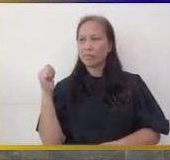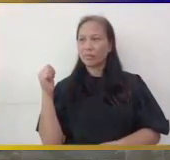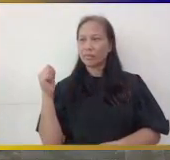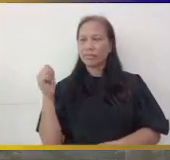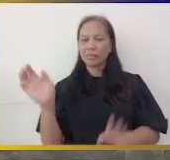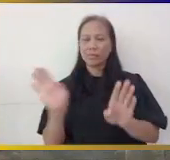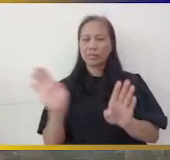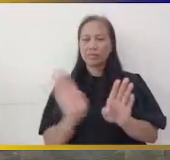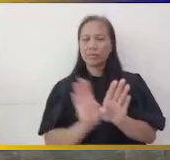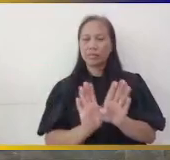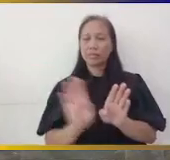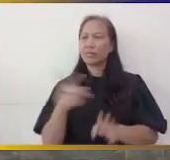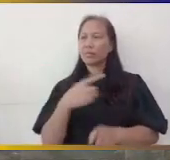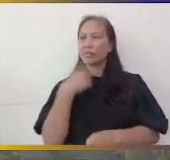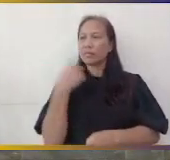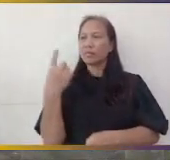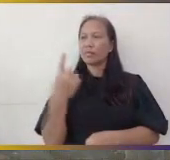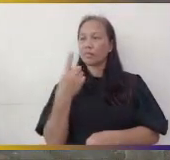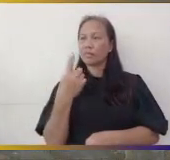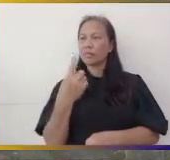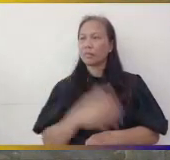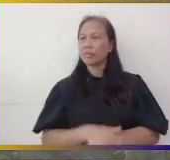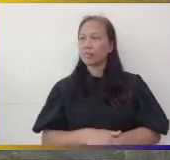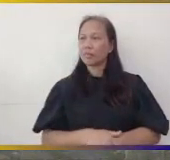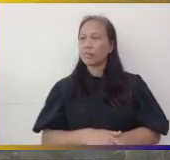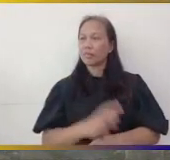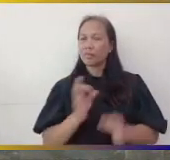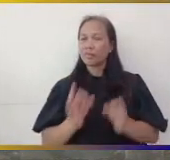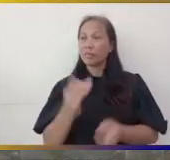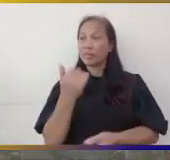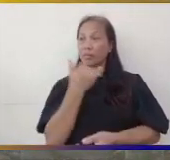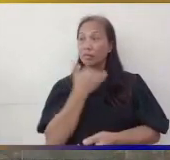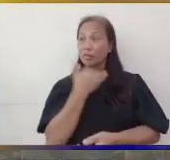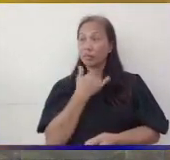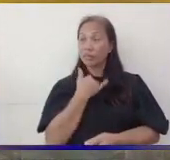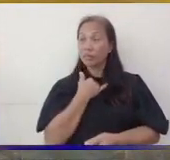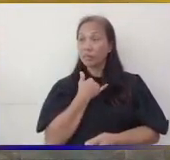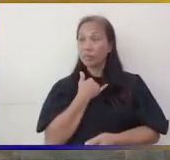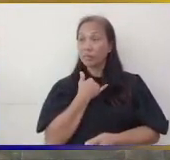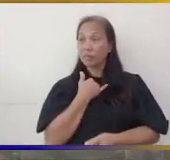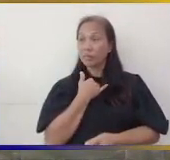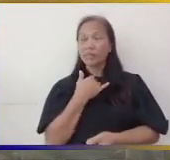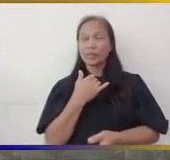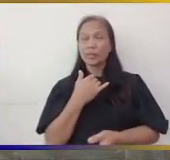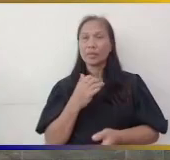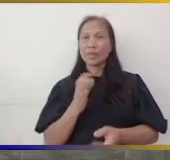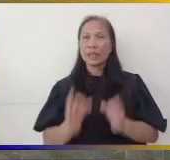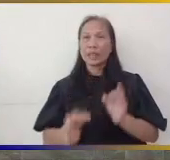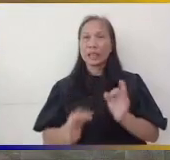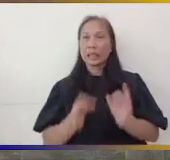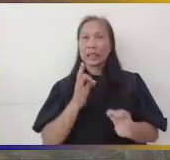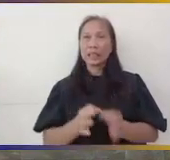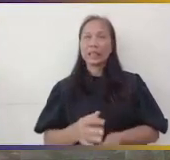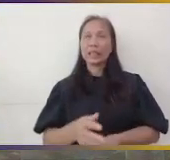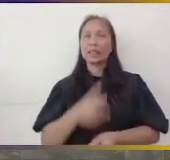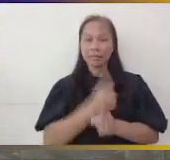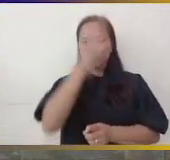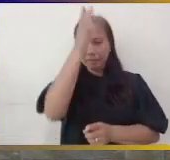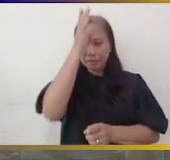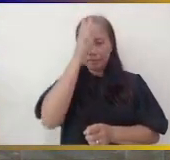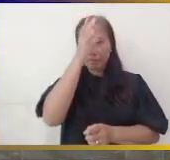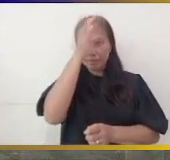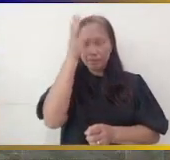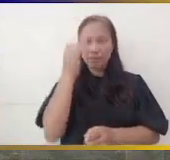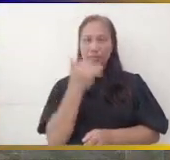yan you see So kung kung mali kung tama ang Catholic mali ang Baptist Pero kung